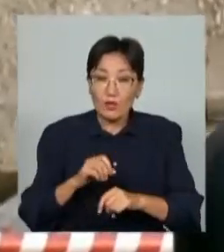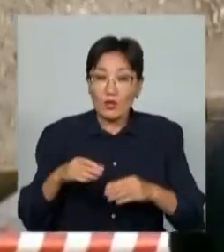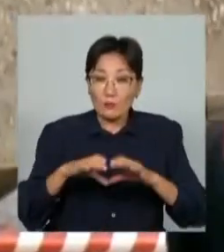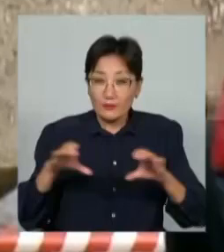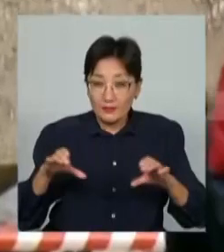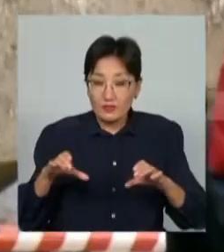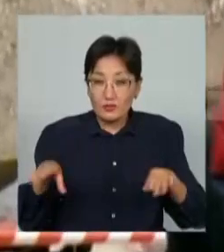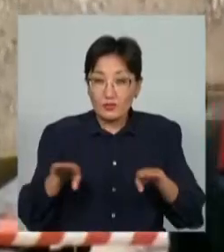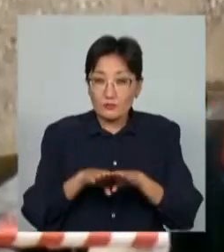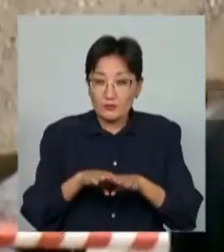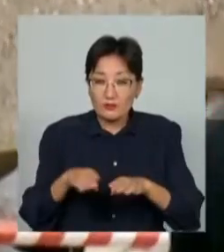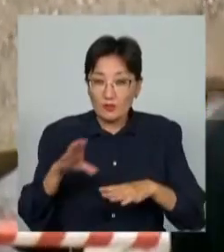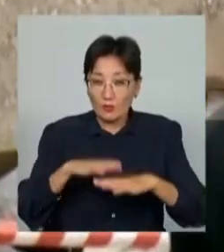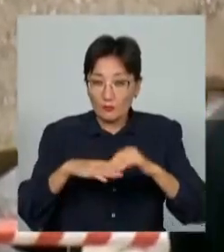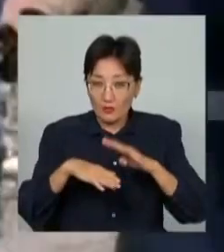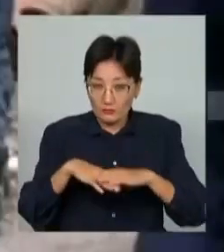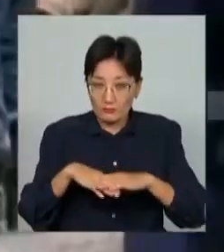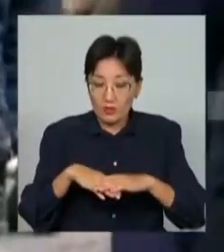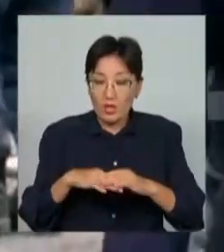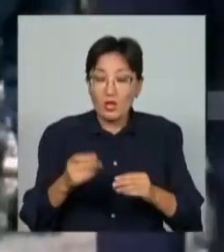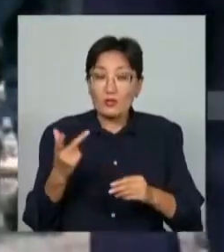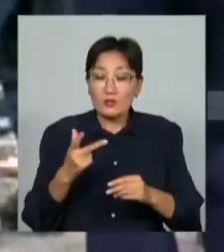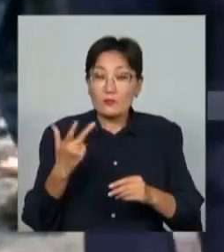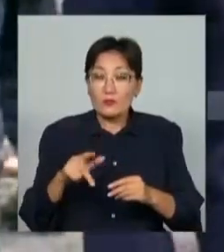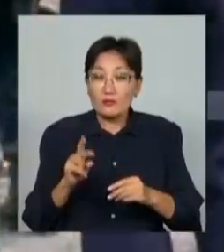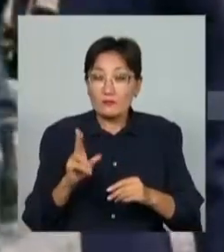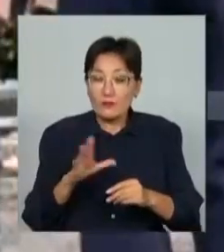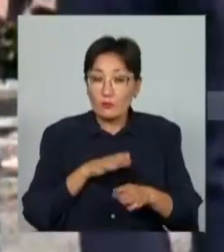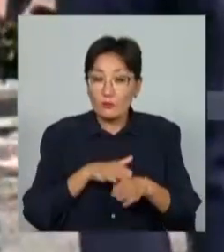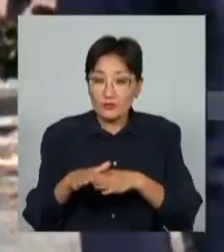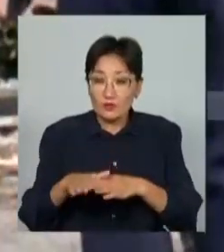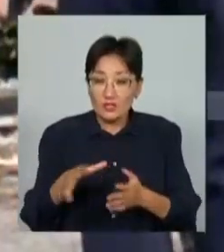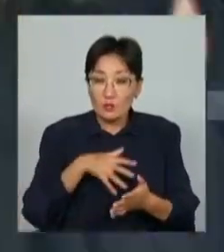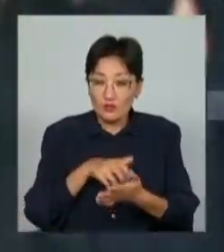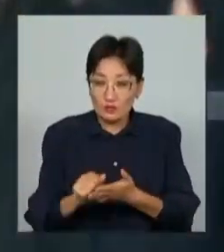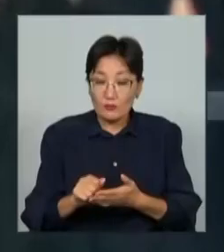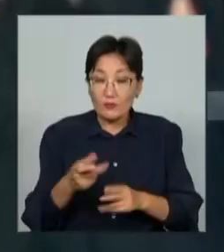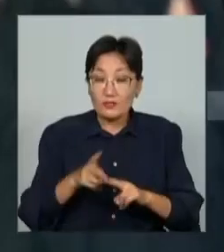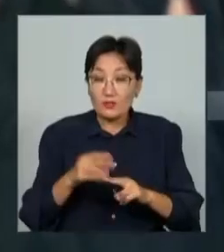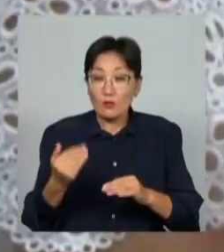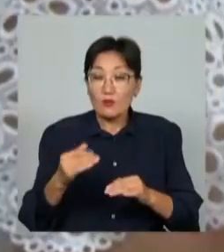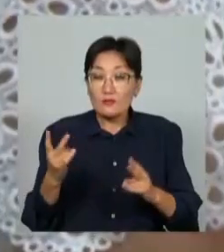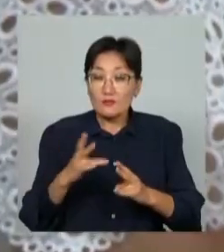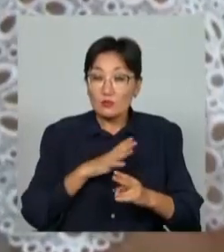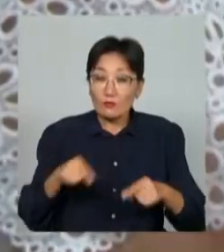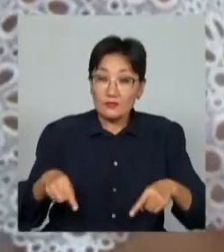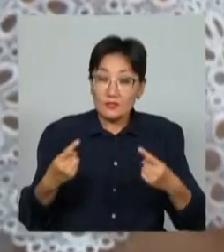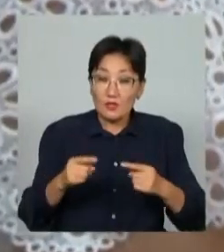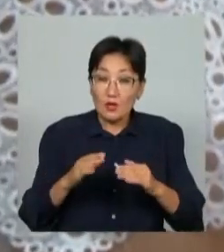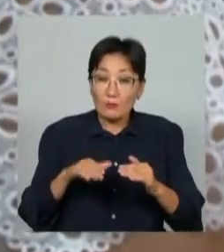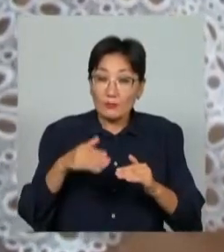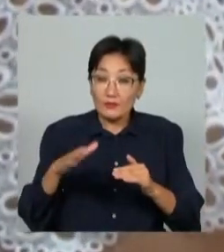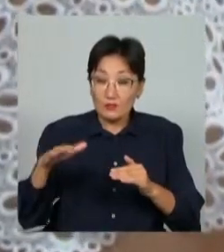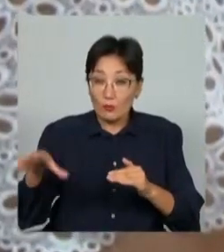бетонные перекрытия сложились как карточный домик. 30 квартир были полностью уничтожены. Кроме этого, пришлось восстанавливать подъезды